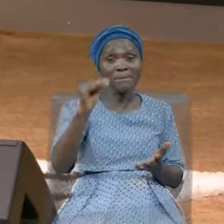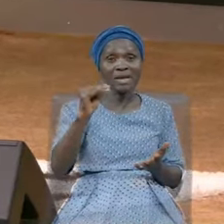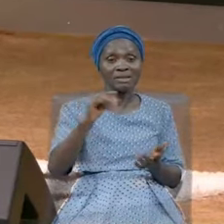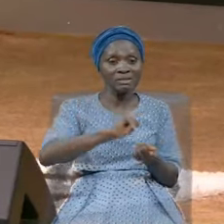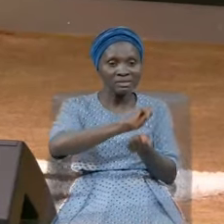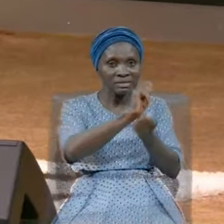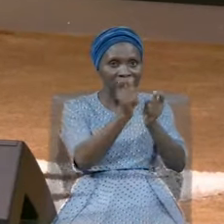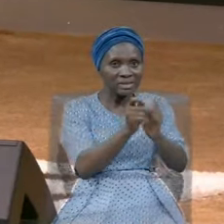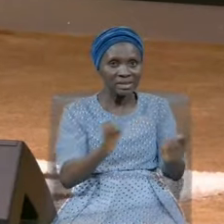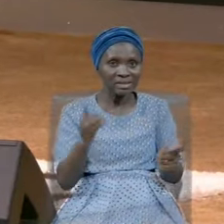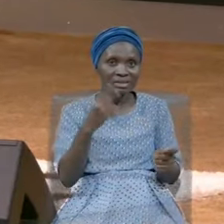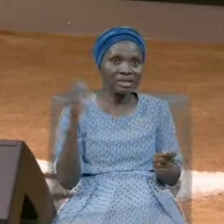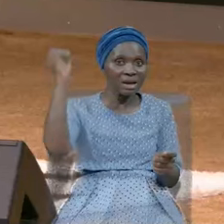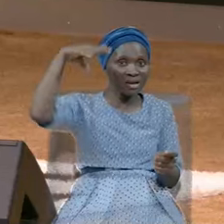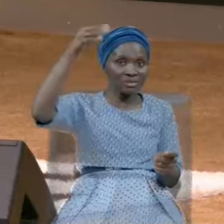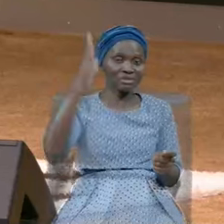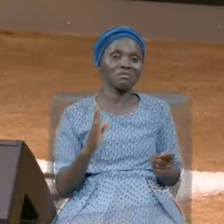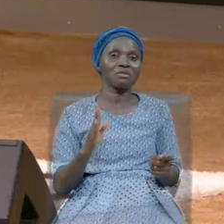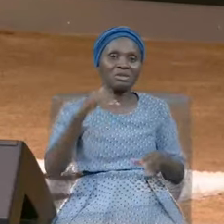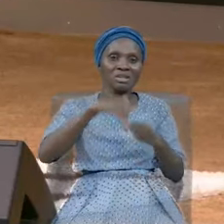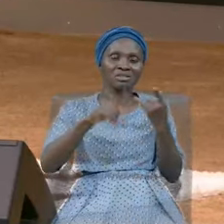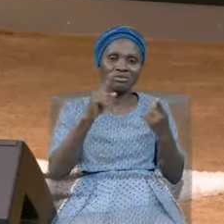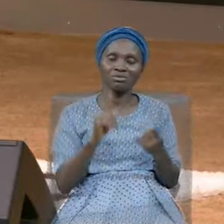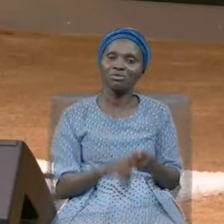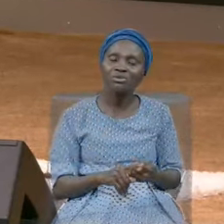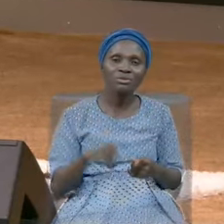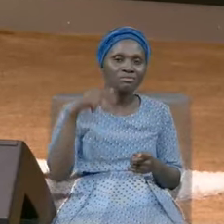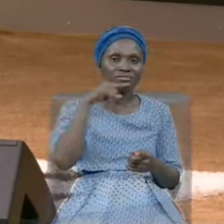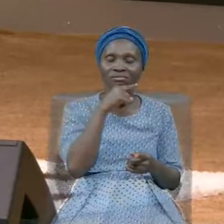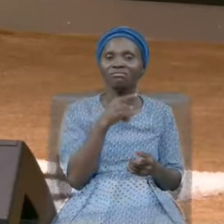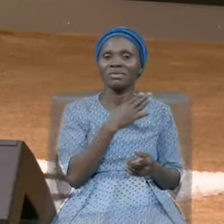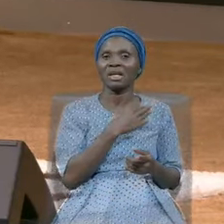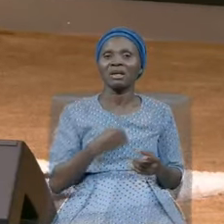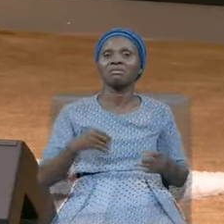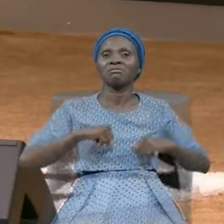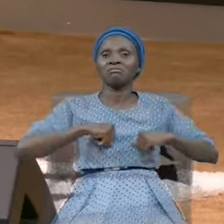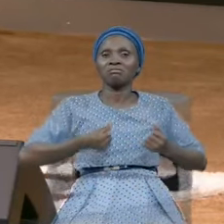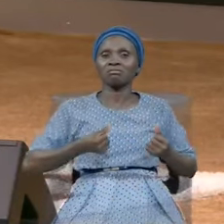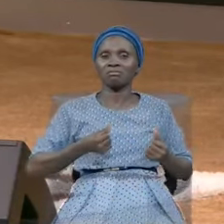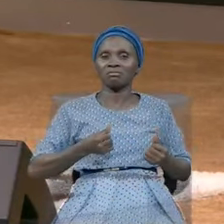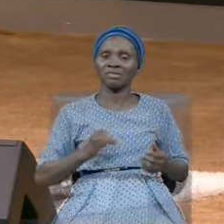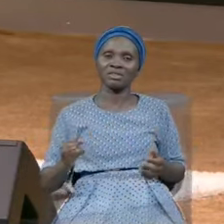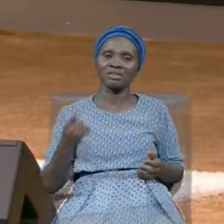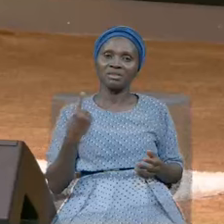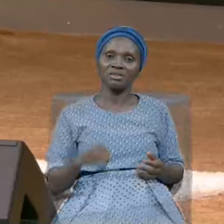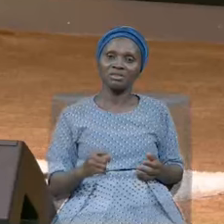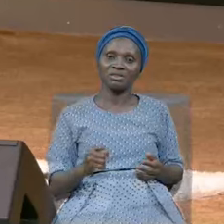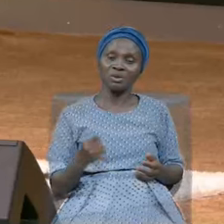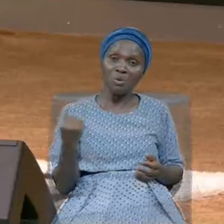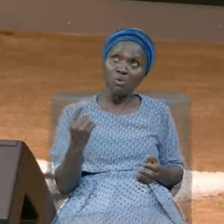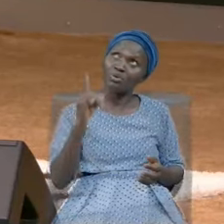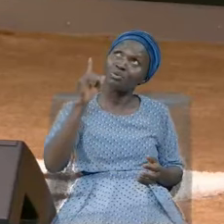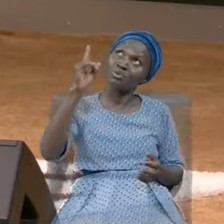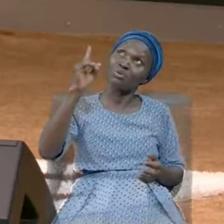notre Dieu en dissolution et qui renient notre seul